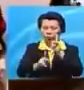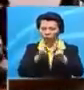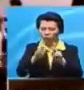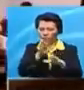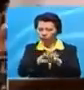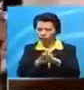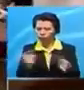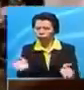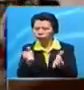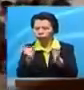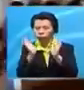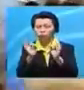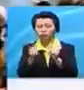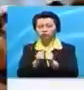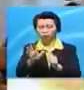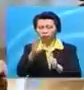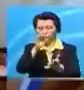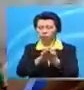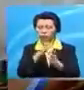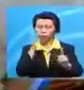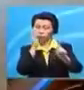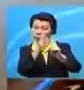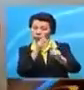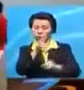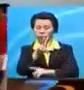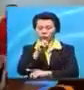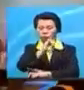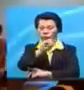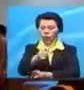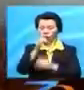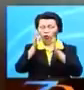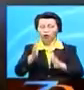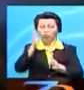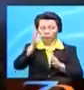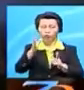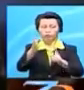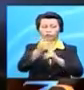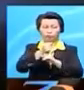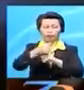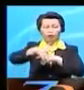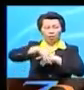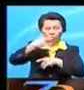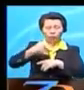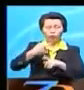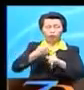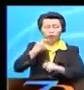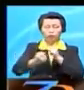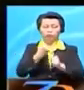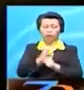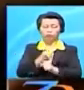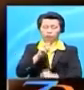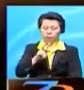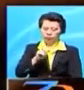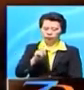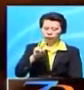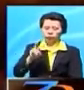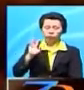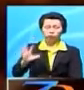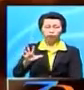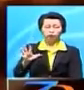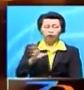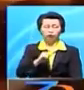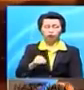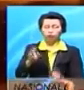yang memberangsangkan ini, beliau yakin sasaran 30 juta penumpang akan dicapai lebih awal daripada tahun 2025.